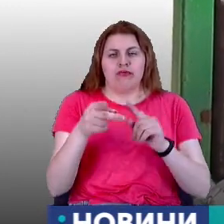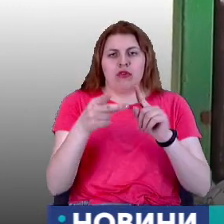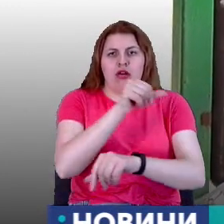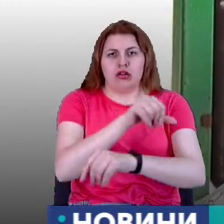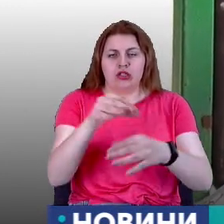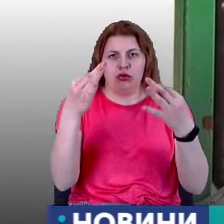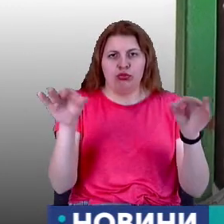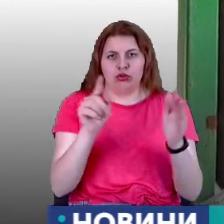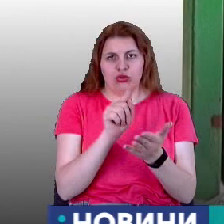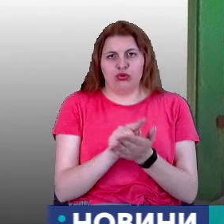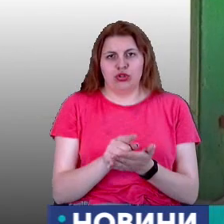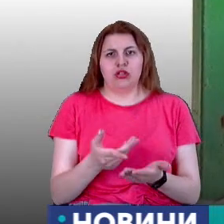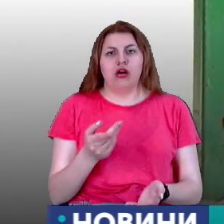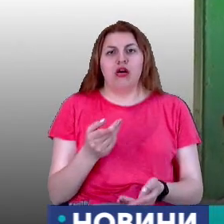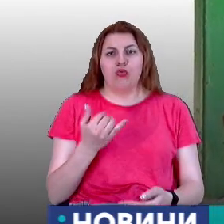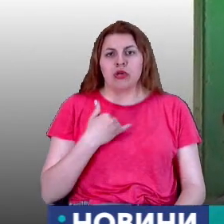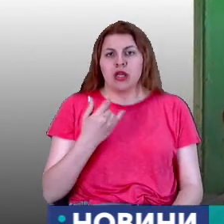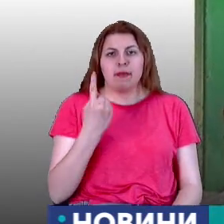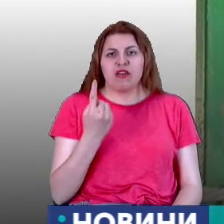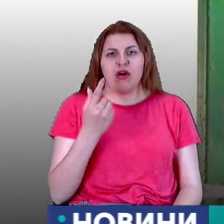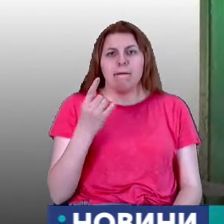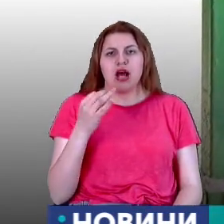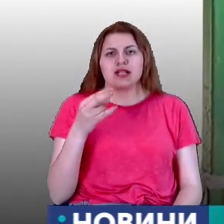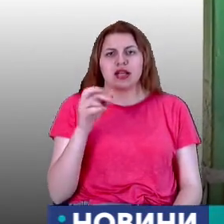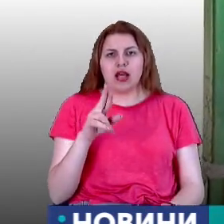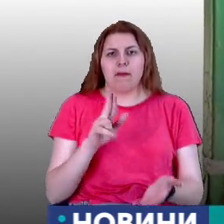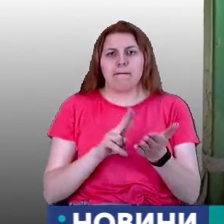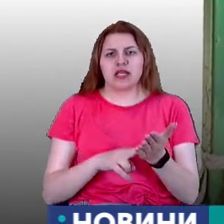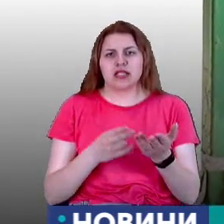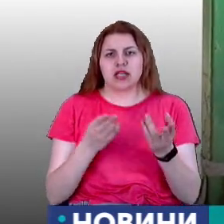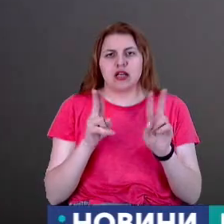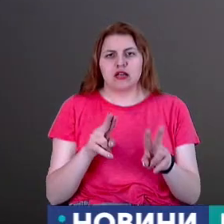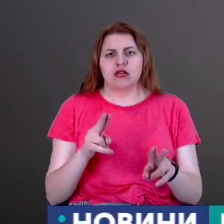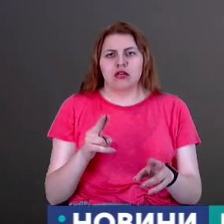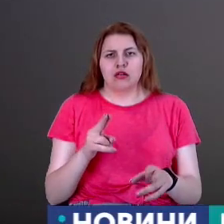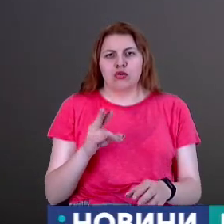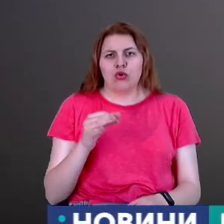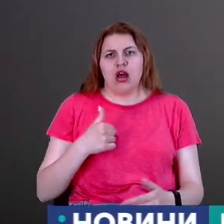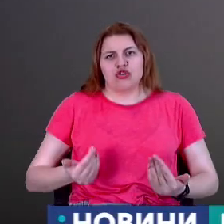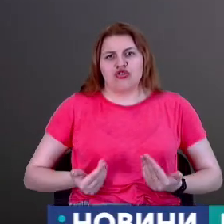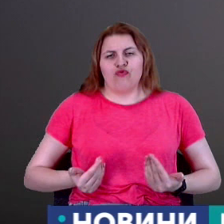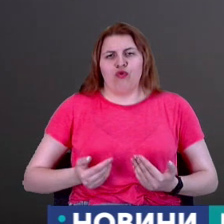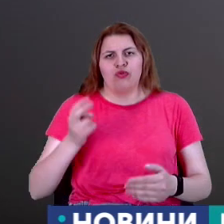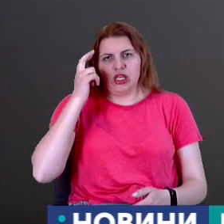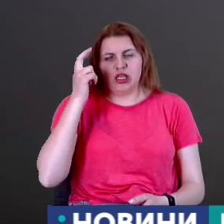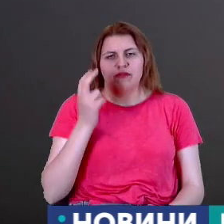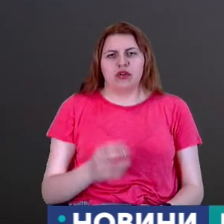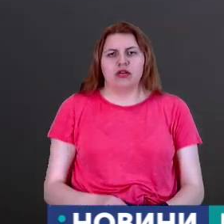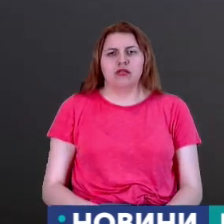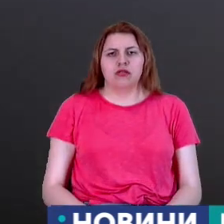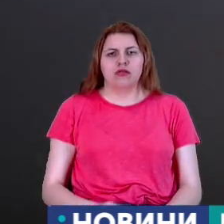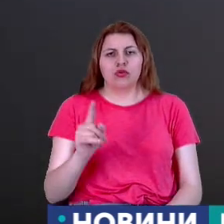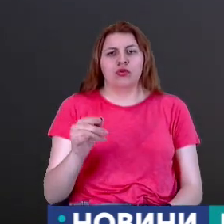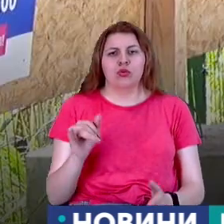меня первомайская прописка осталась, вот, хоча проживаю в Києві. Бойовики встановили зі своєї сторони